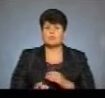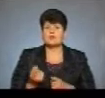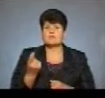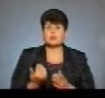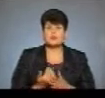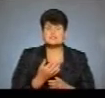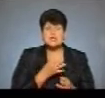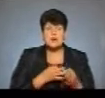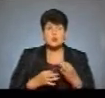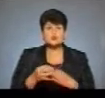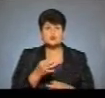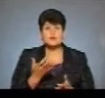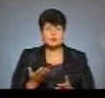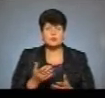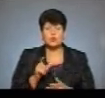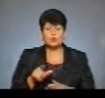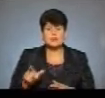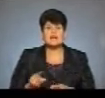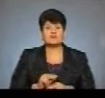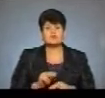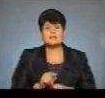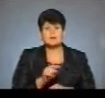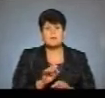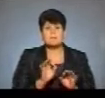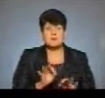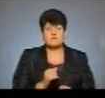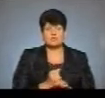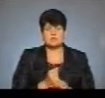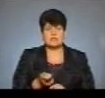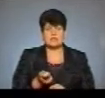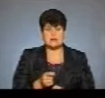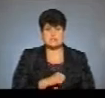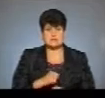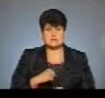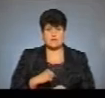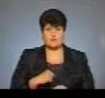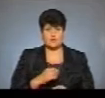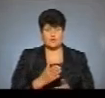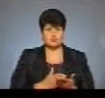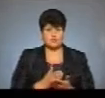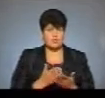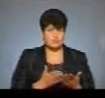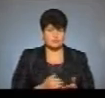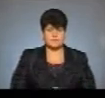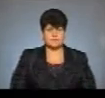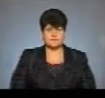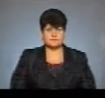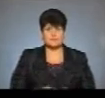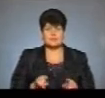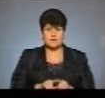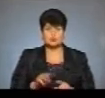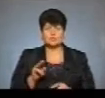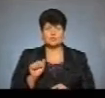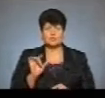це консультант, людина, яка тебе вчить, як правильно працювати на касах самообслуговування. Так само туроператори